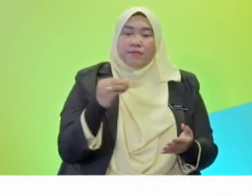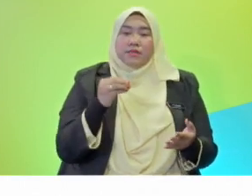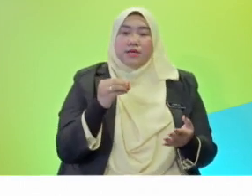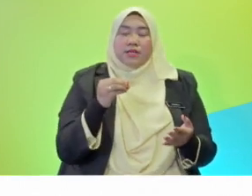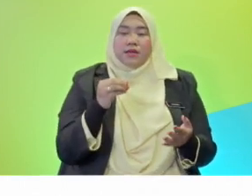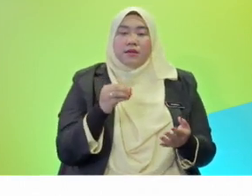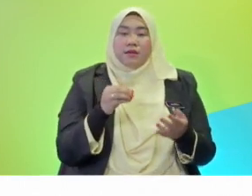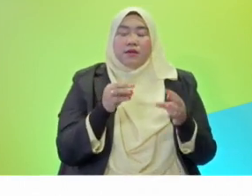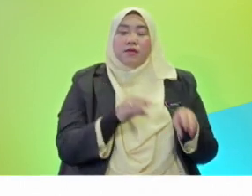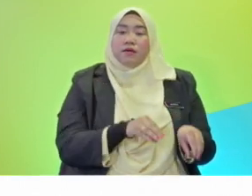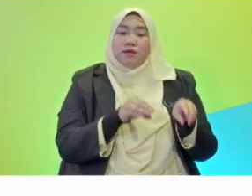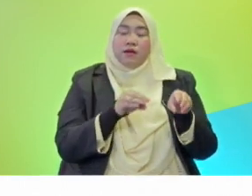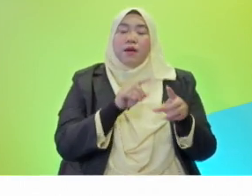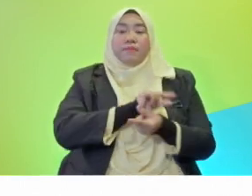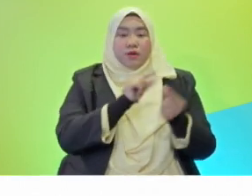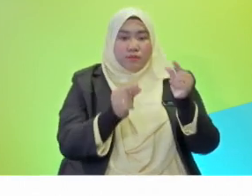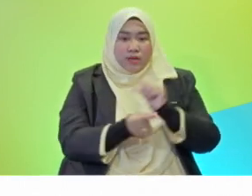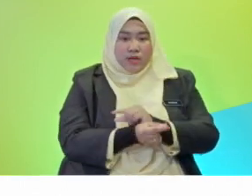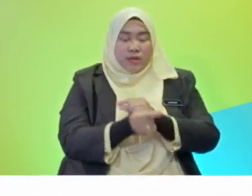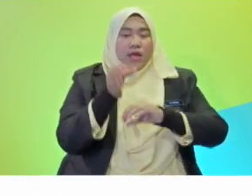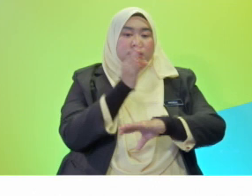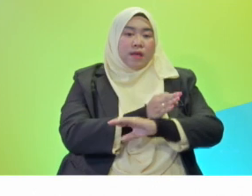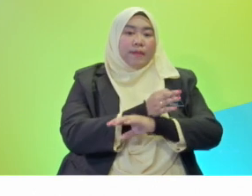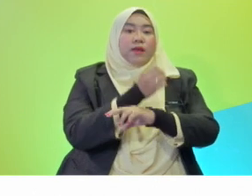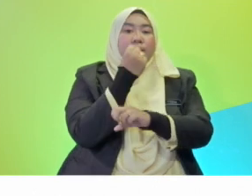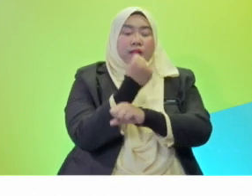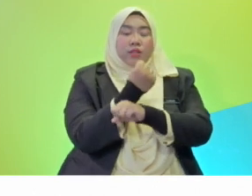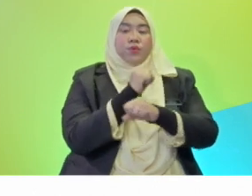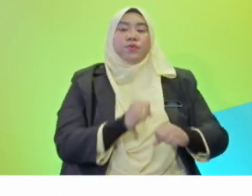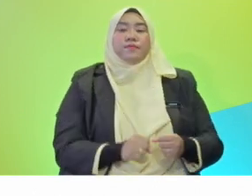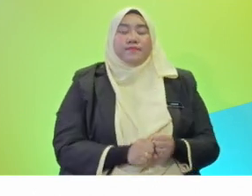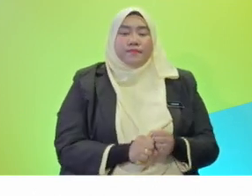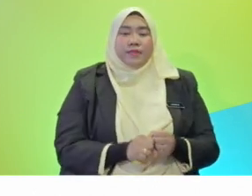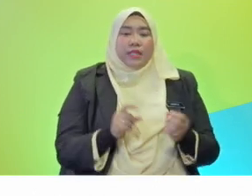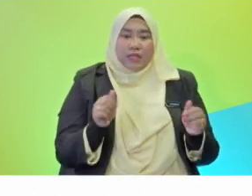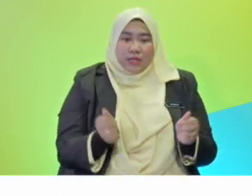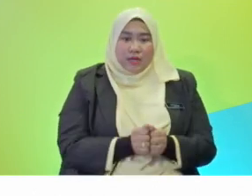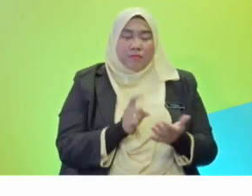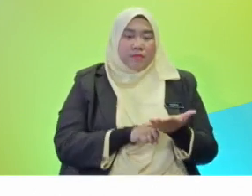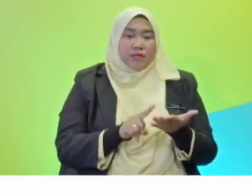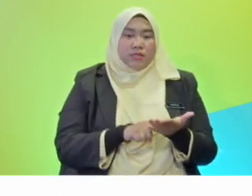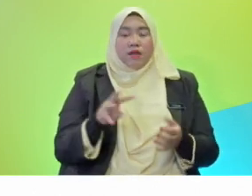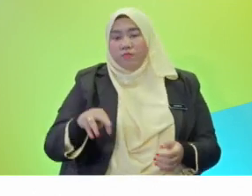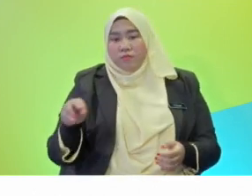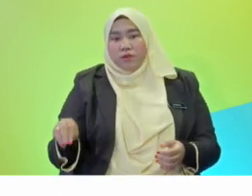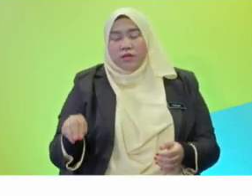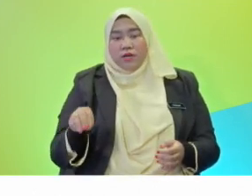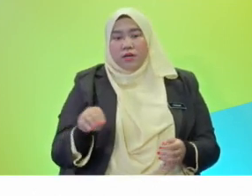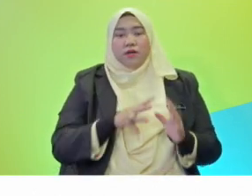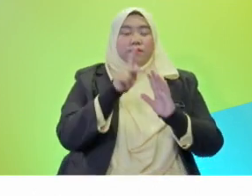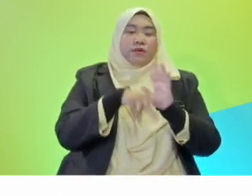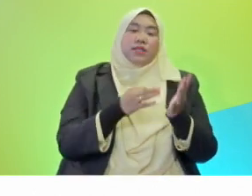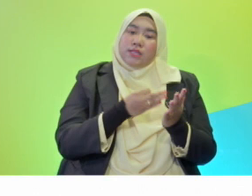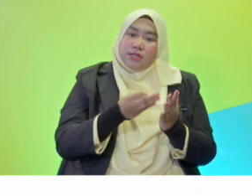zaman abatu akhir di Asia Tenggara Oke dengan berbincang dengan murid dan penaksiran bilik dajjah